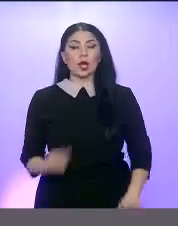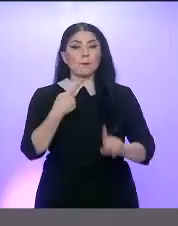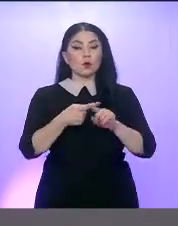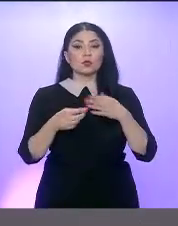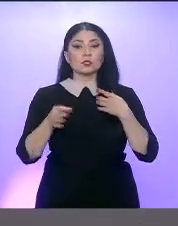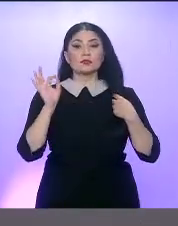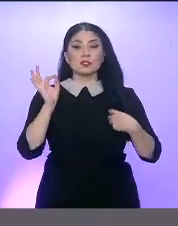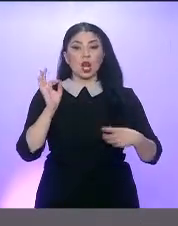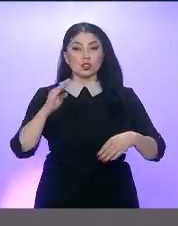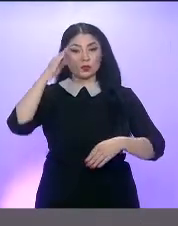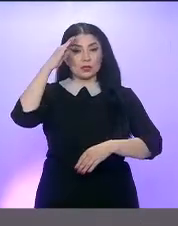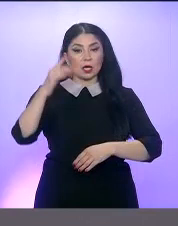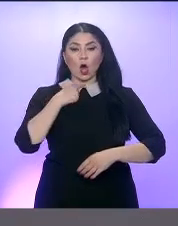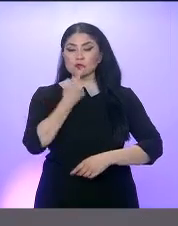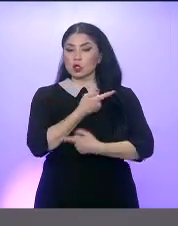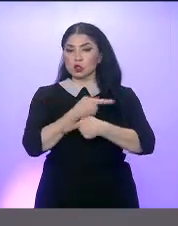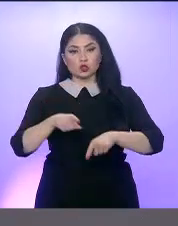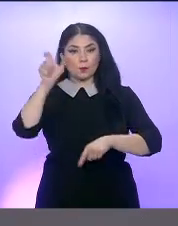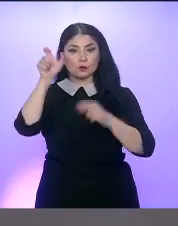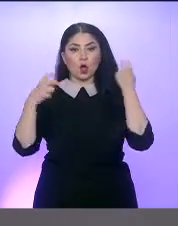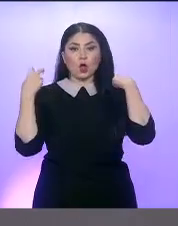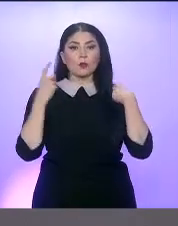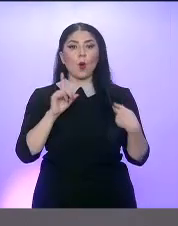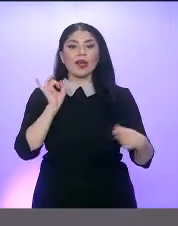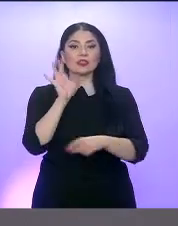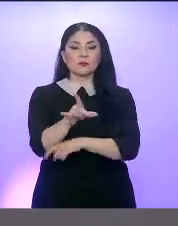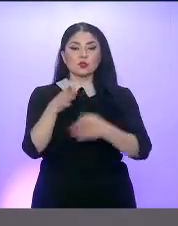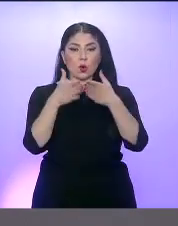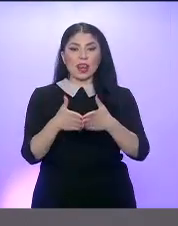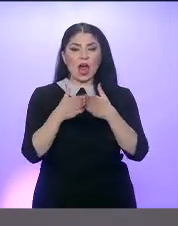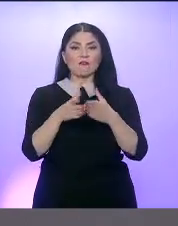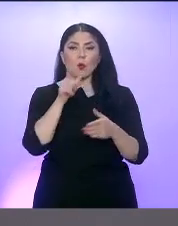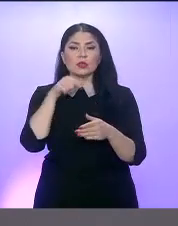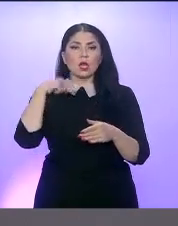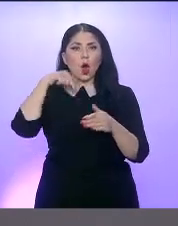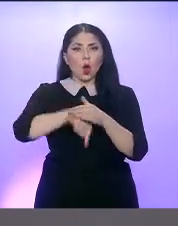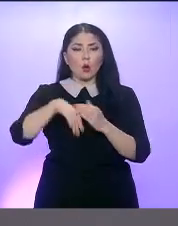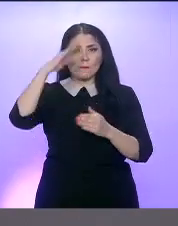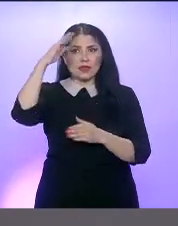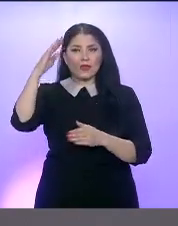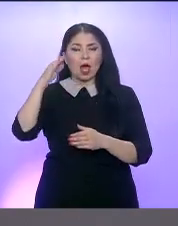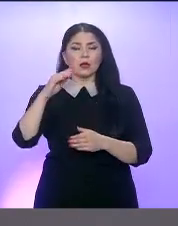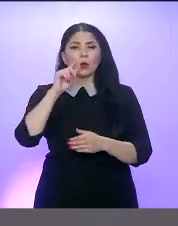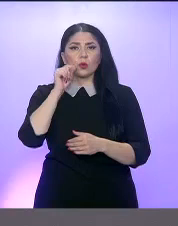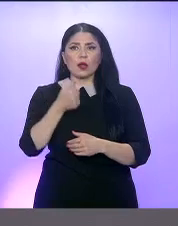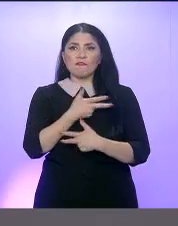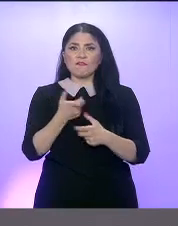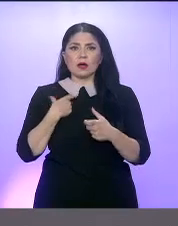experții militari spun că niciun comandant nu ar fi trimis o navă plină cu militari fără foc de acoperire